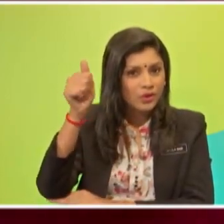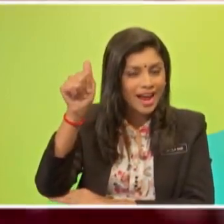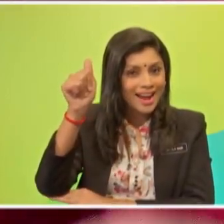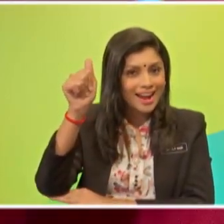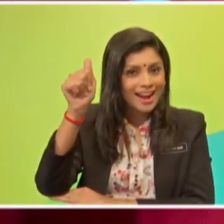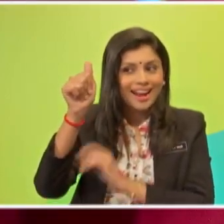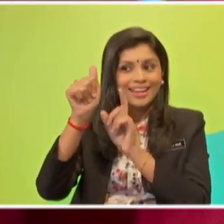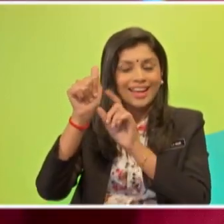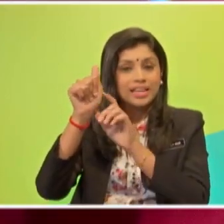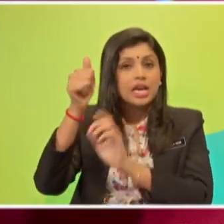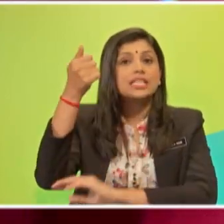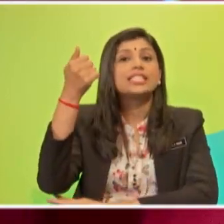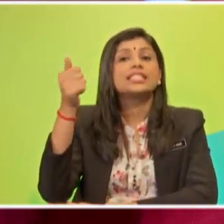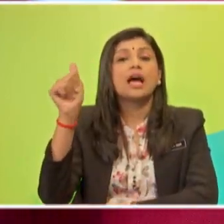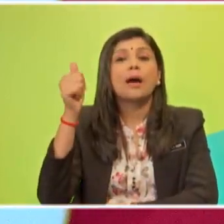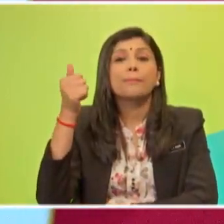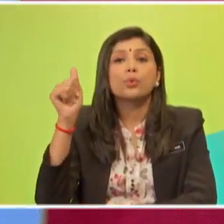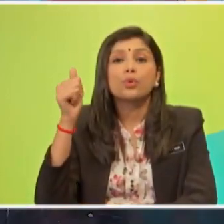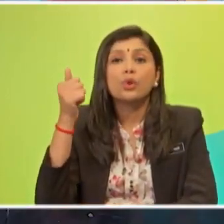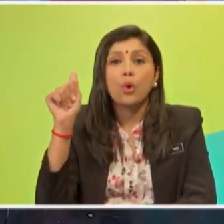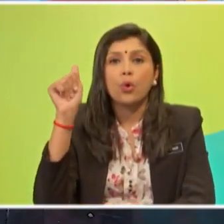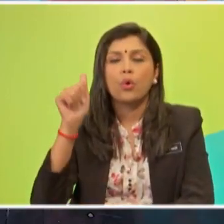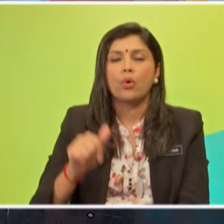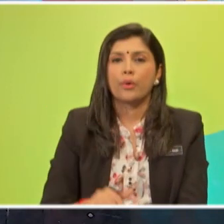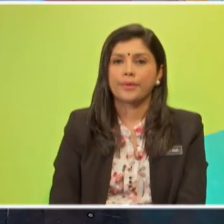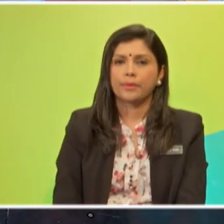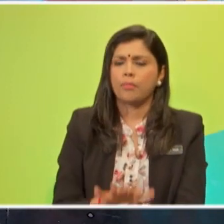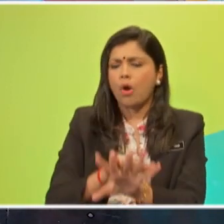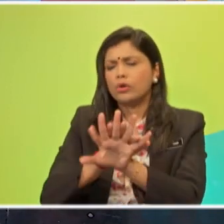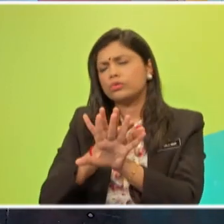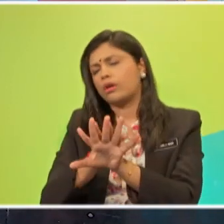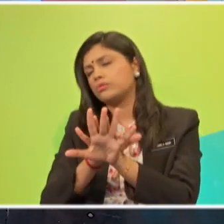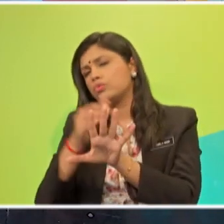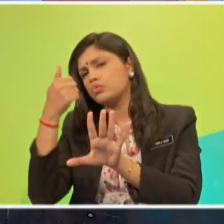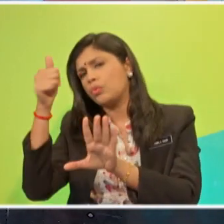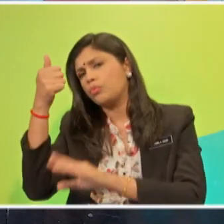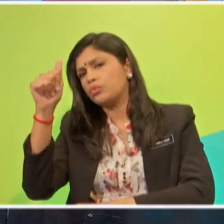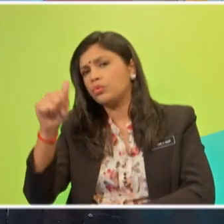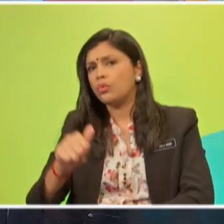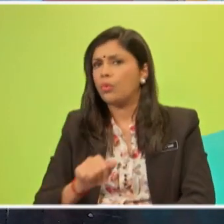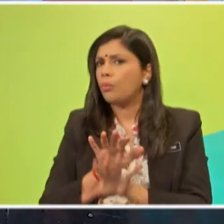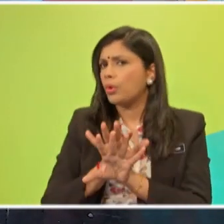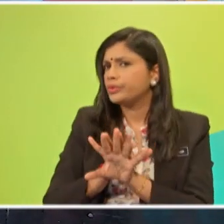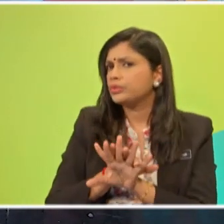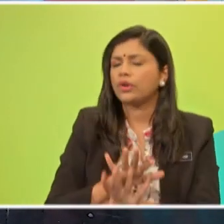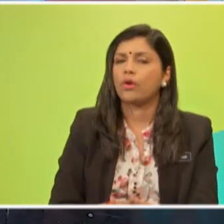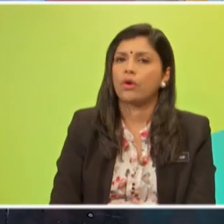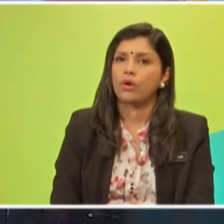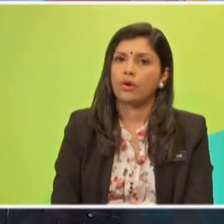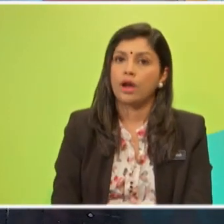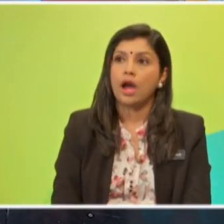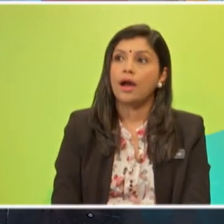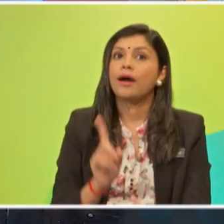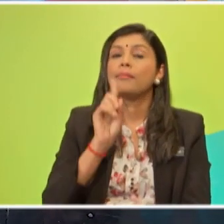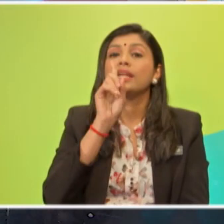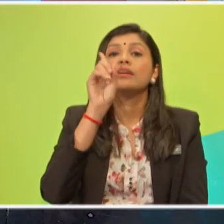sepuluh. Wow, ada berapa, Sean? Ada 10, cikgu. Banyaknya. Banyak, kan? Okey, jom murid-murid rumah,